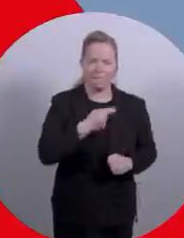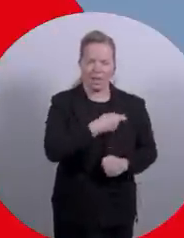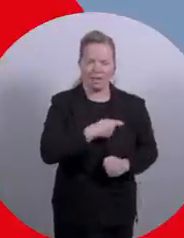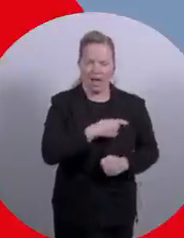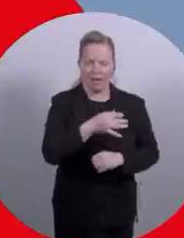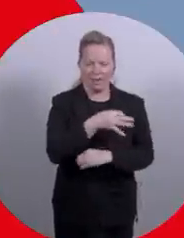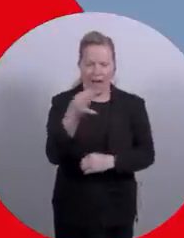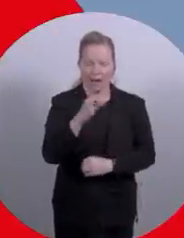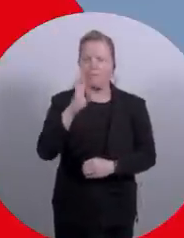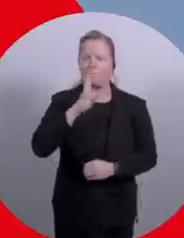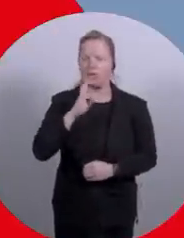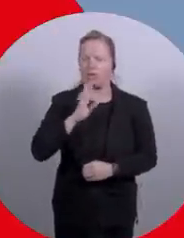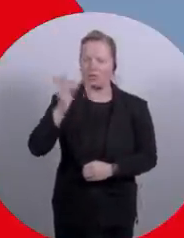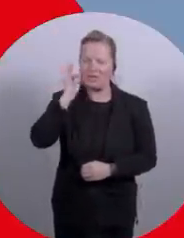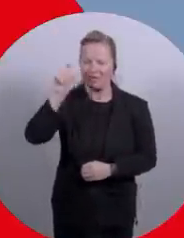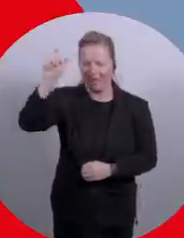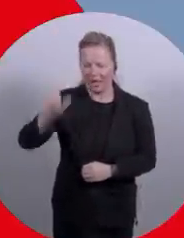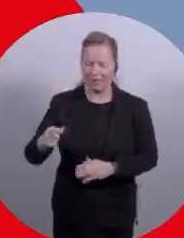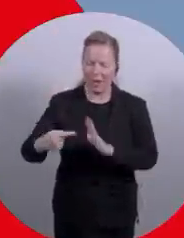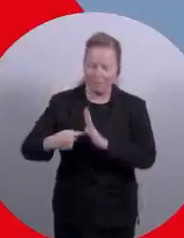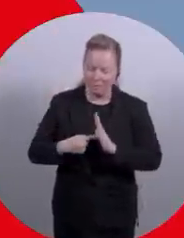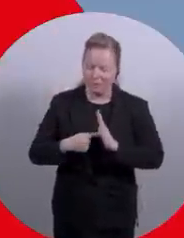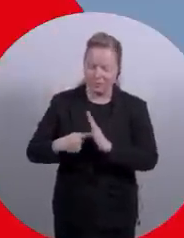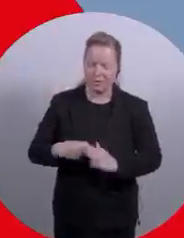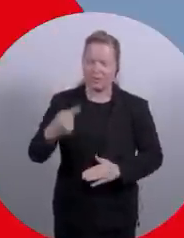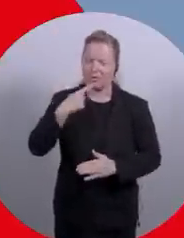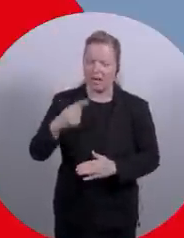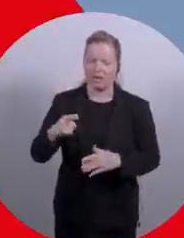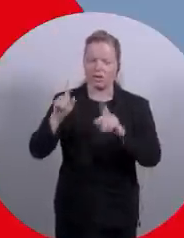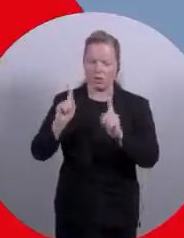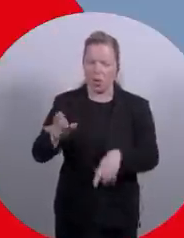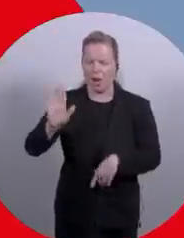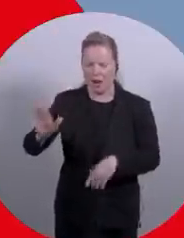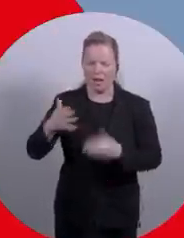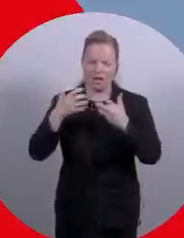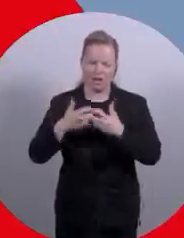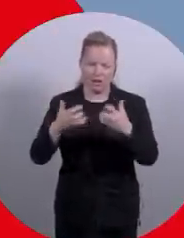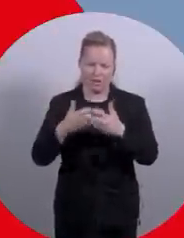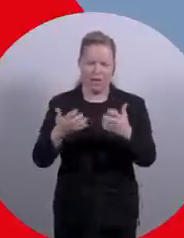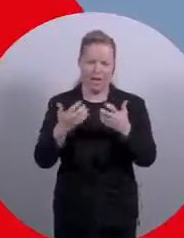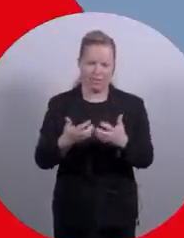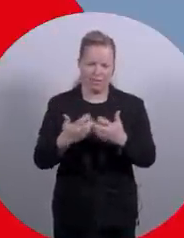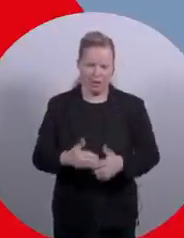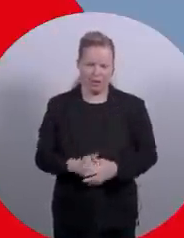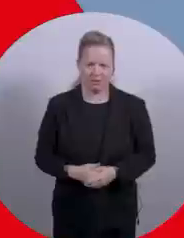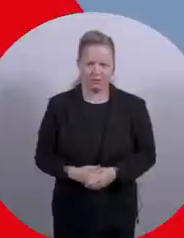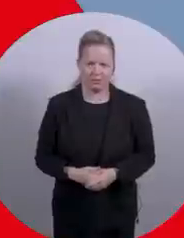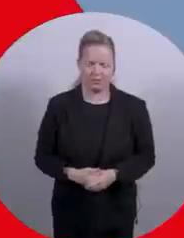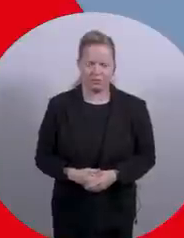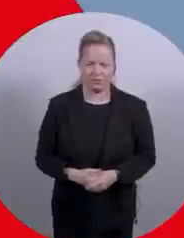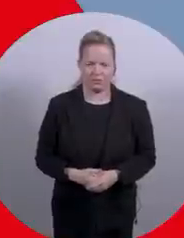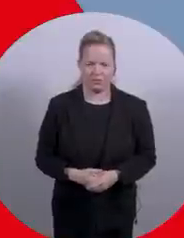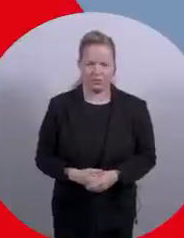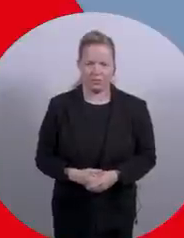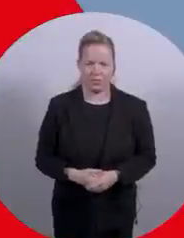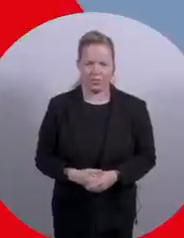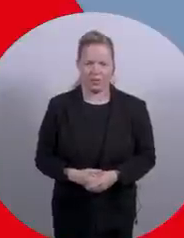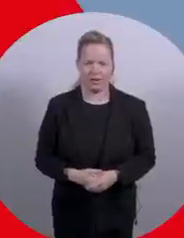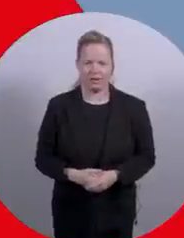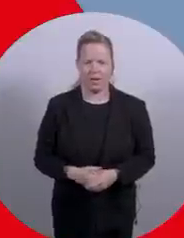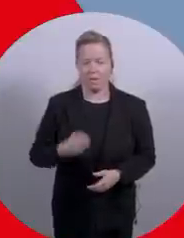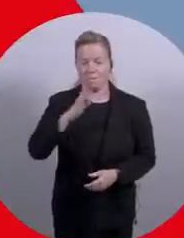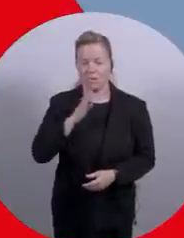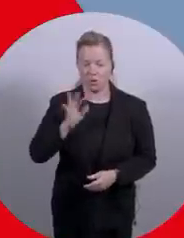Pensionistin mich eindringlichst gebeten hat euch ihre Geschichte zu erzählen es beginnt wie sie als